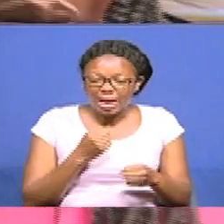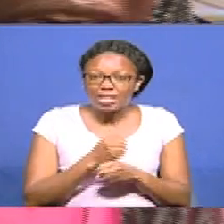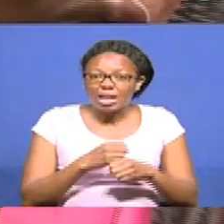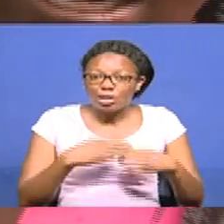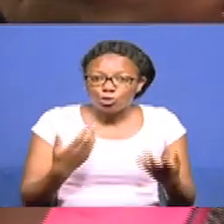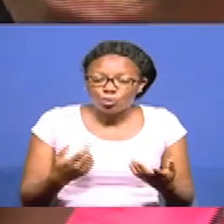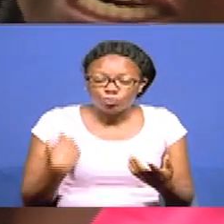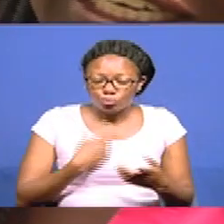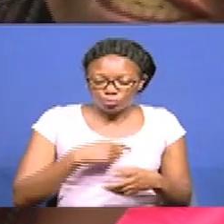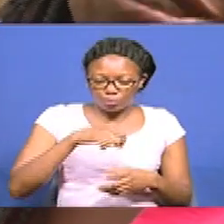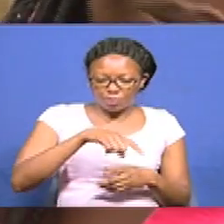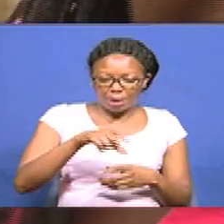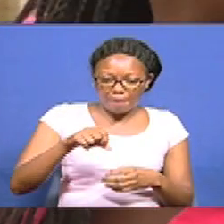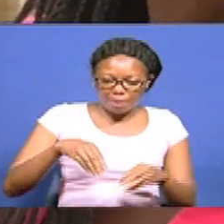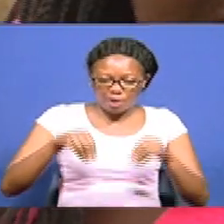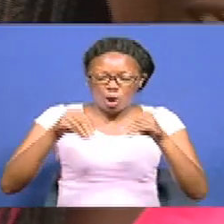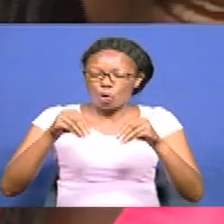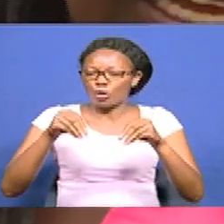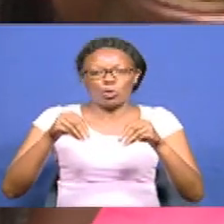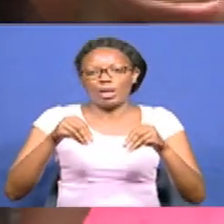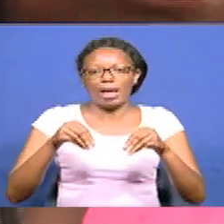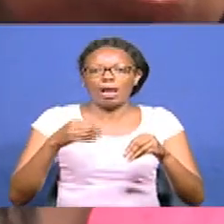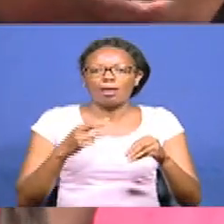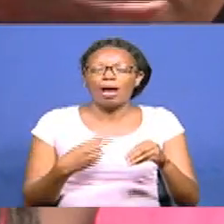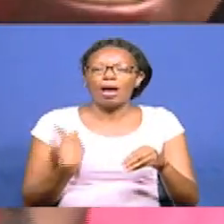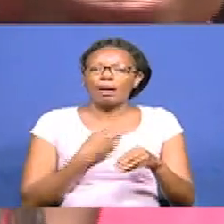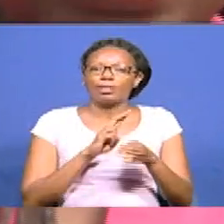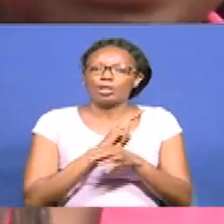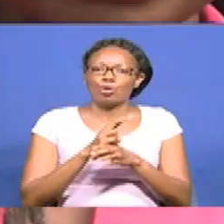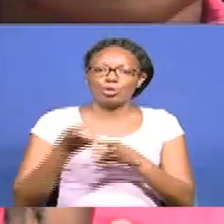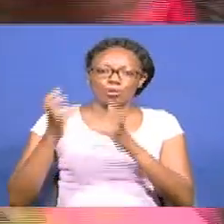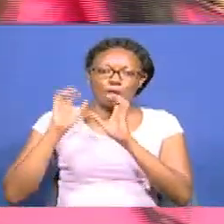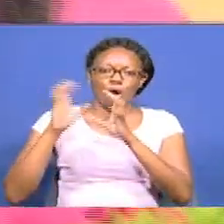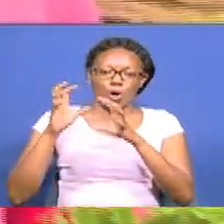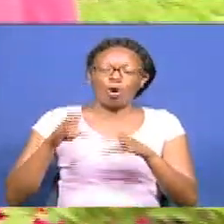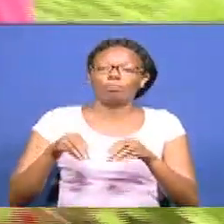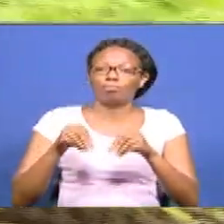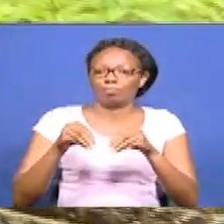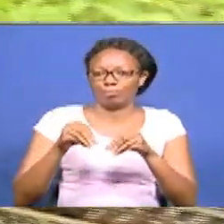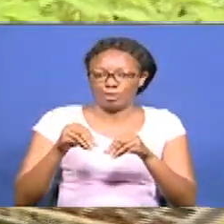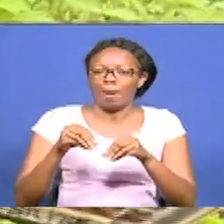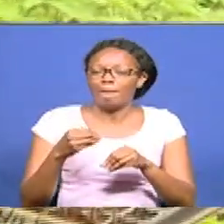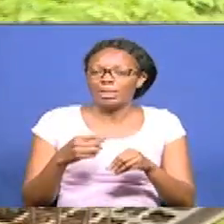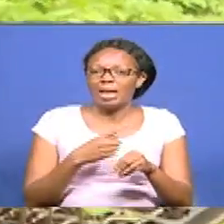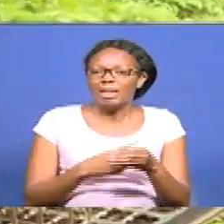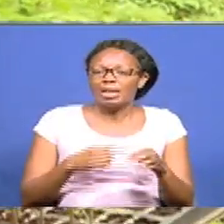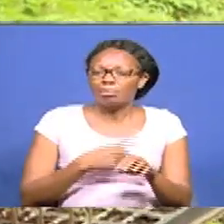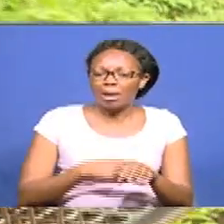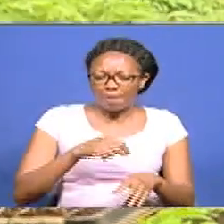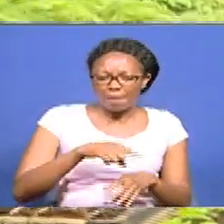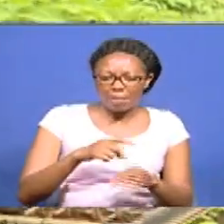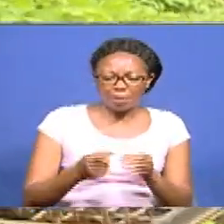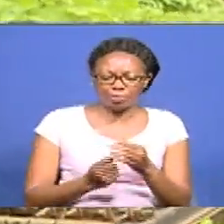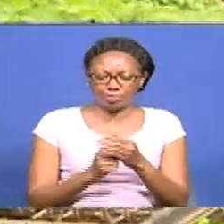mimea hatupandi kwa mchanga, tunapanda kwa hii inaitwa cockpit. Sasa saingine unapanda na haikui